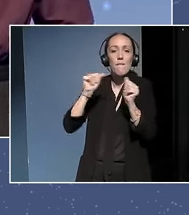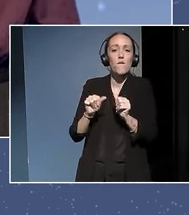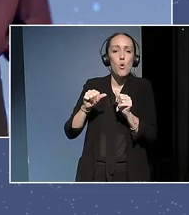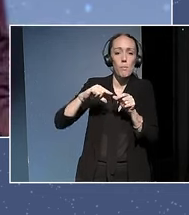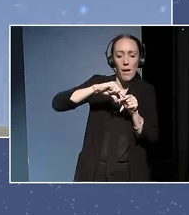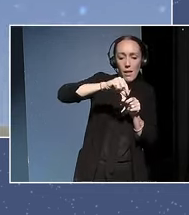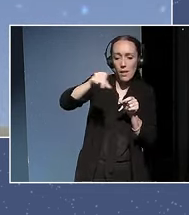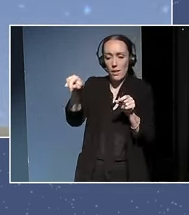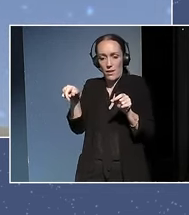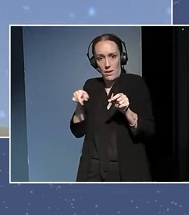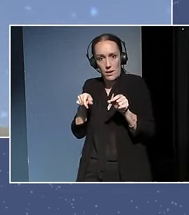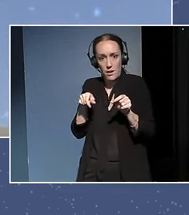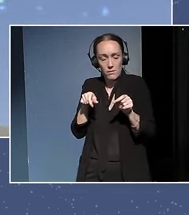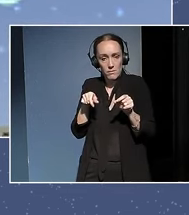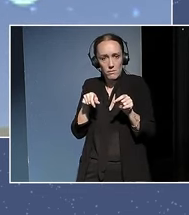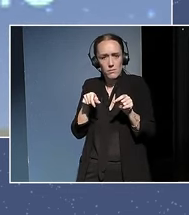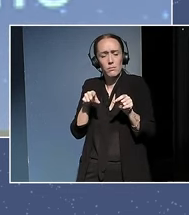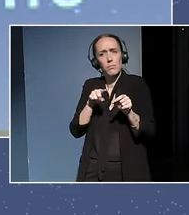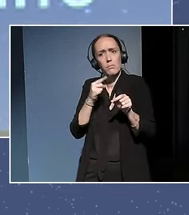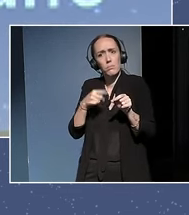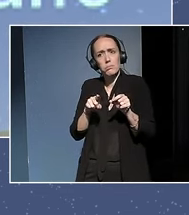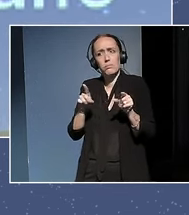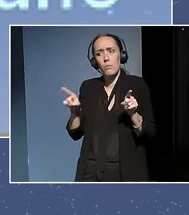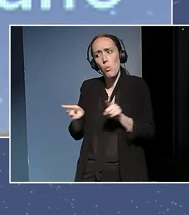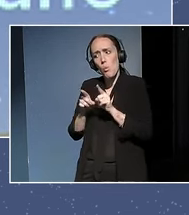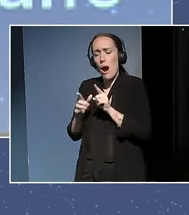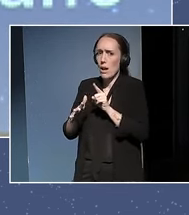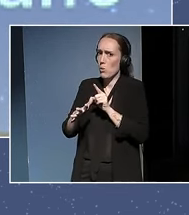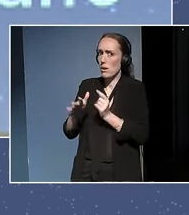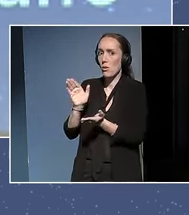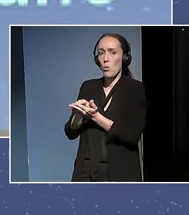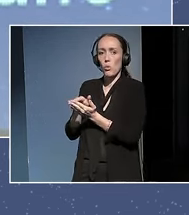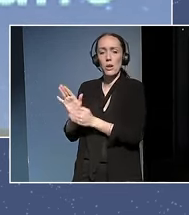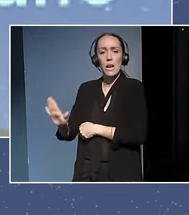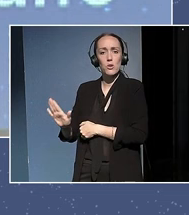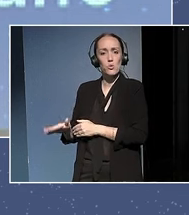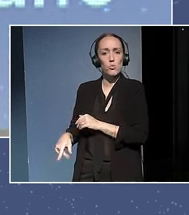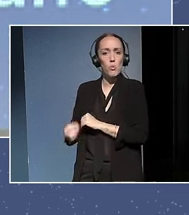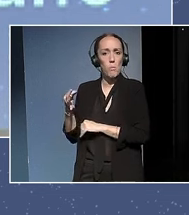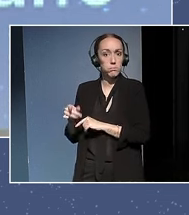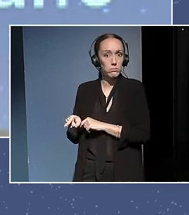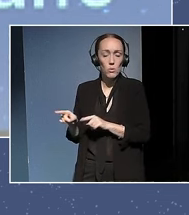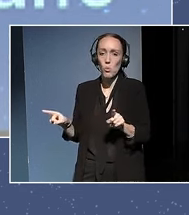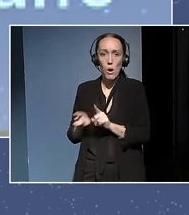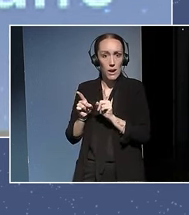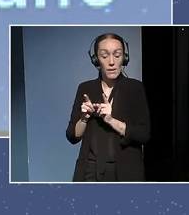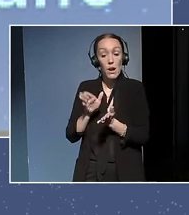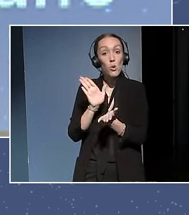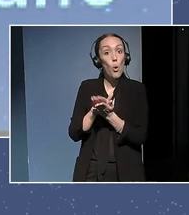at quasi identica a quella dei coccodrilli per i coccodrilli è